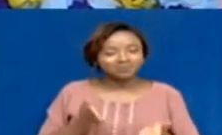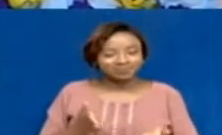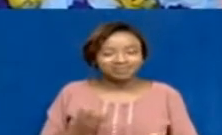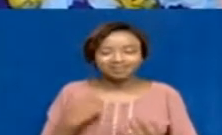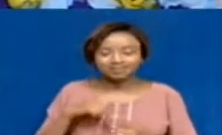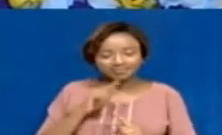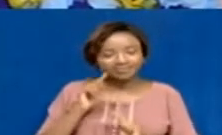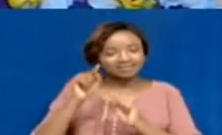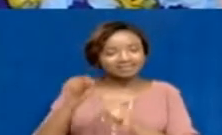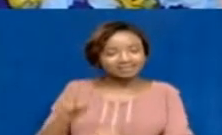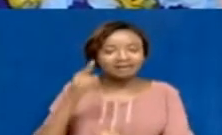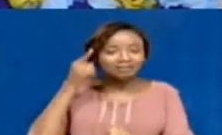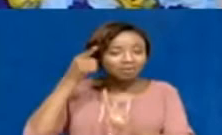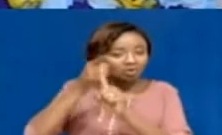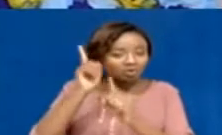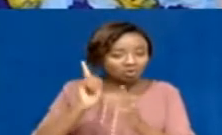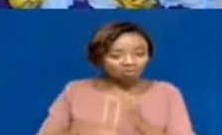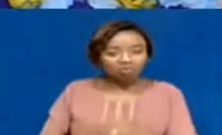kumsindikiza kwa heshima